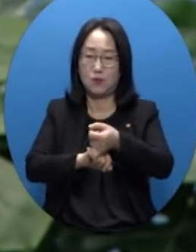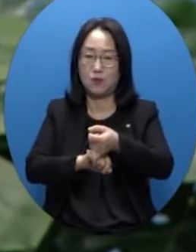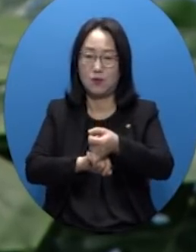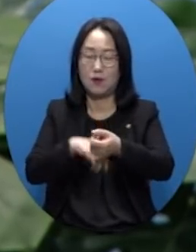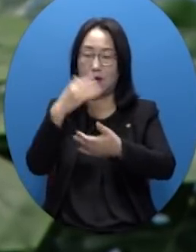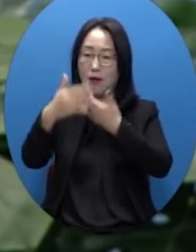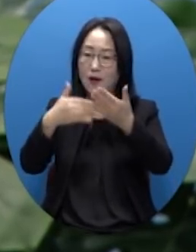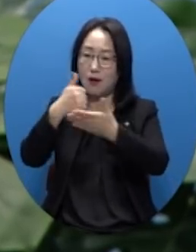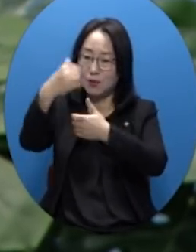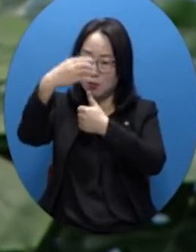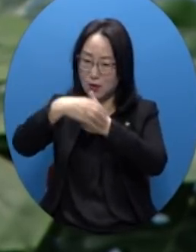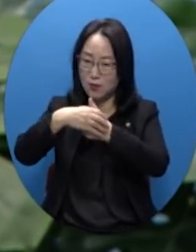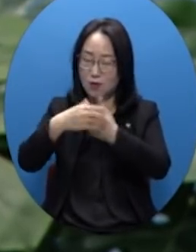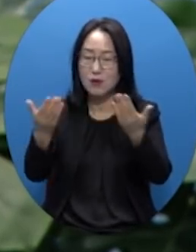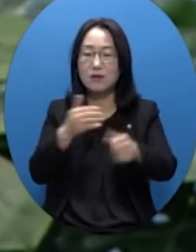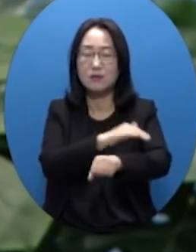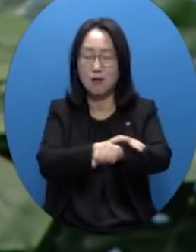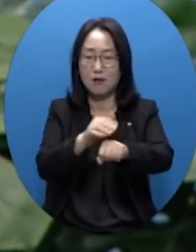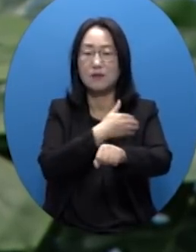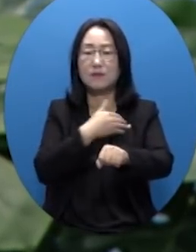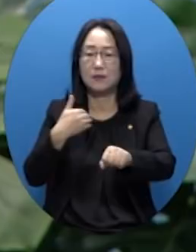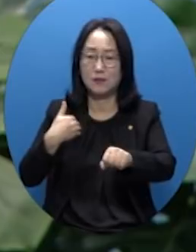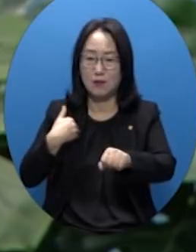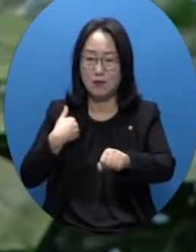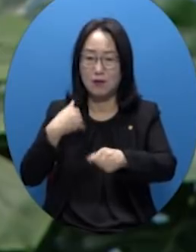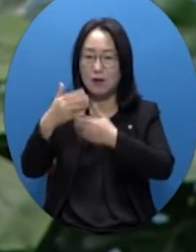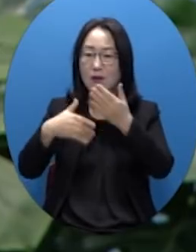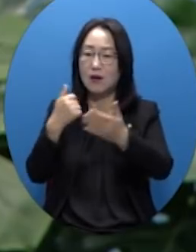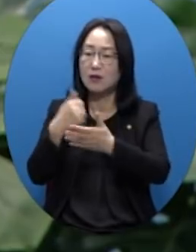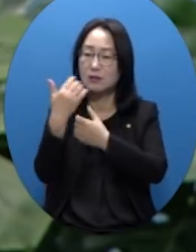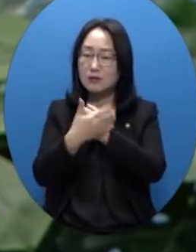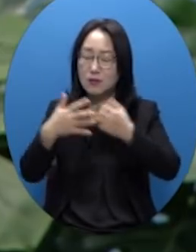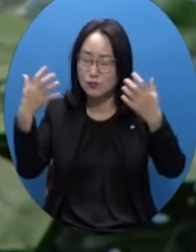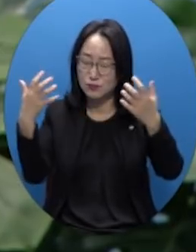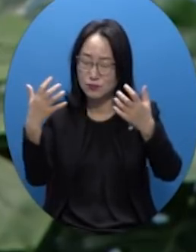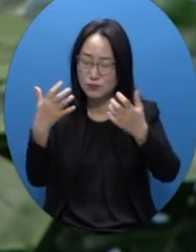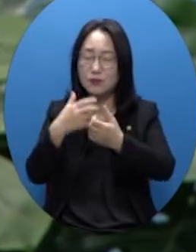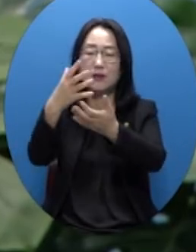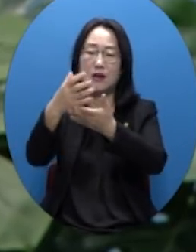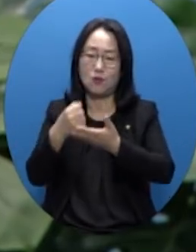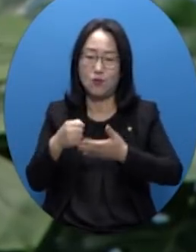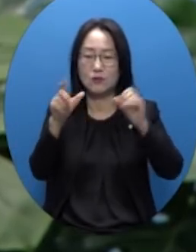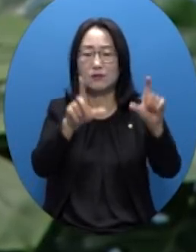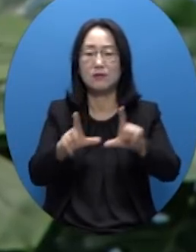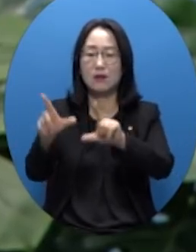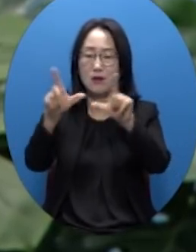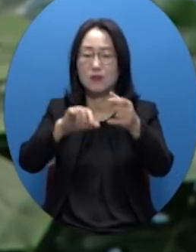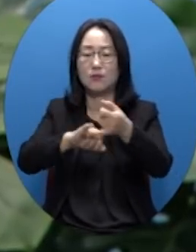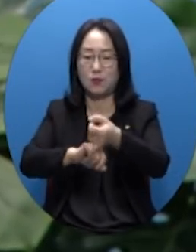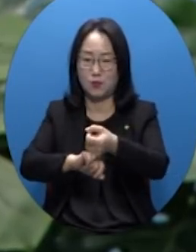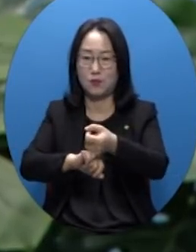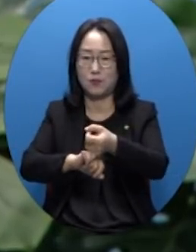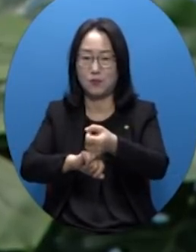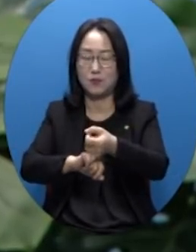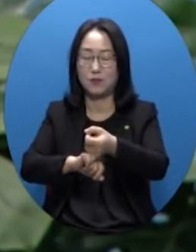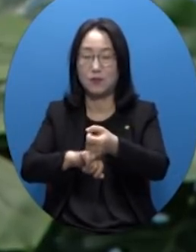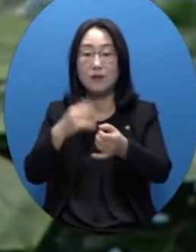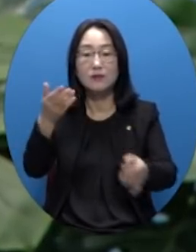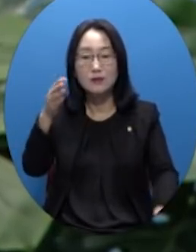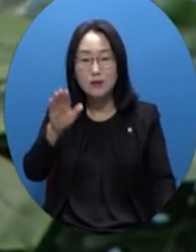사명을 잘 감당하여 우리 삶 가운데 하나님의 풍산 의뢰가 축복을 누리며 살아야 하는 것입니다 그런데